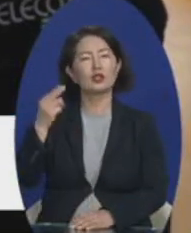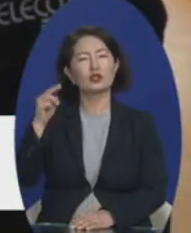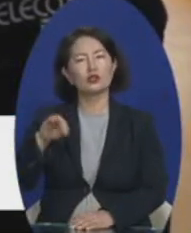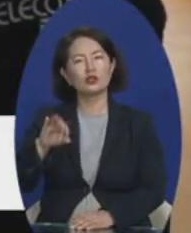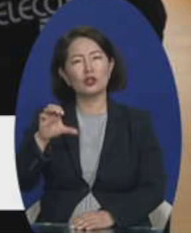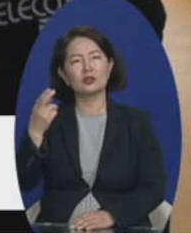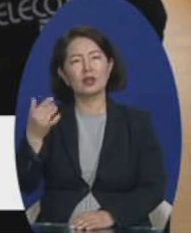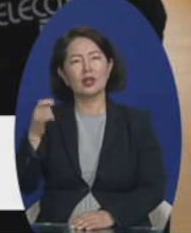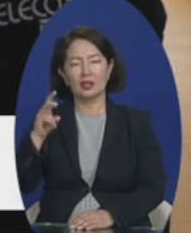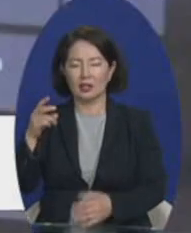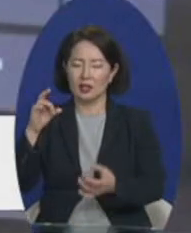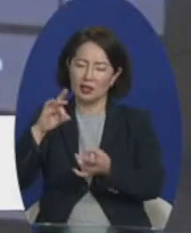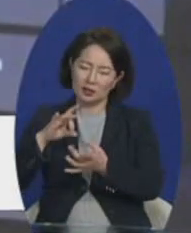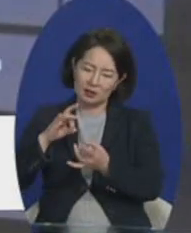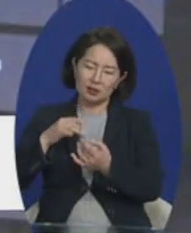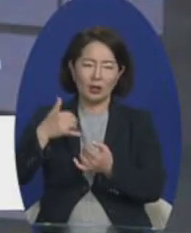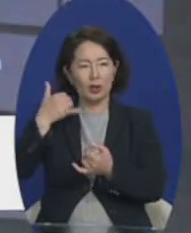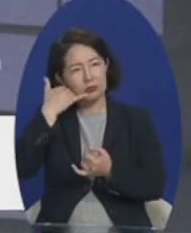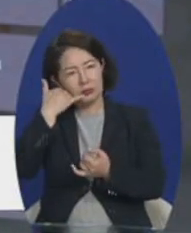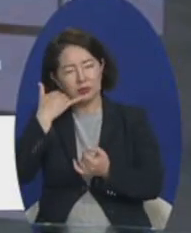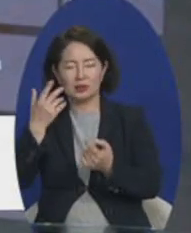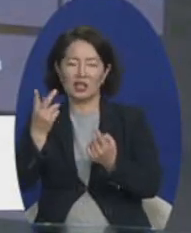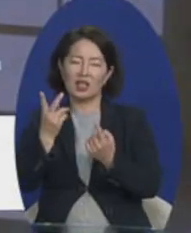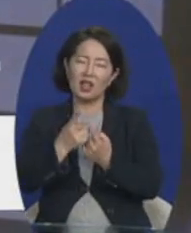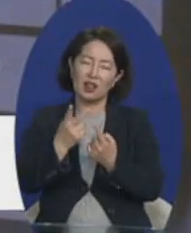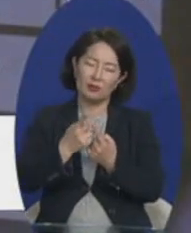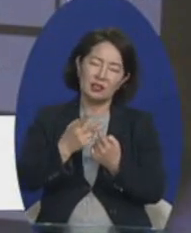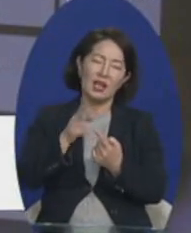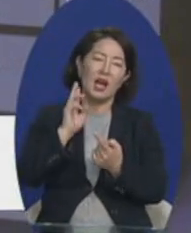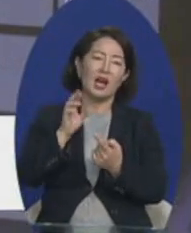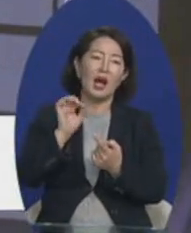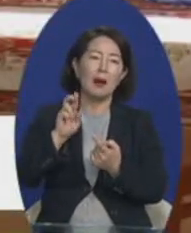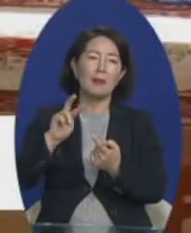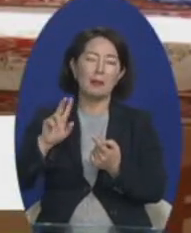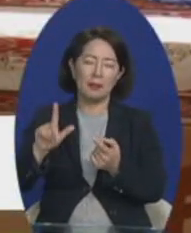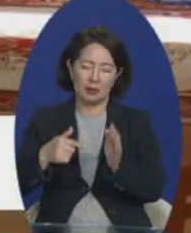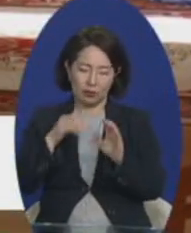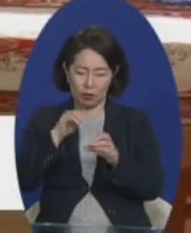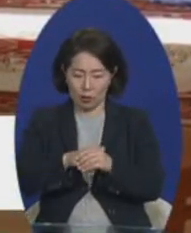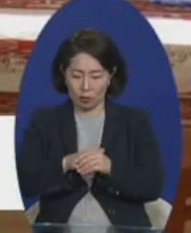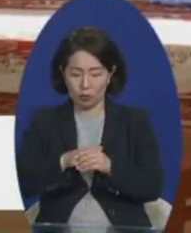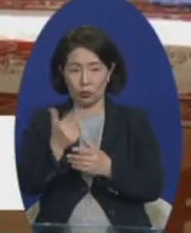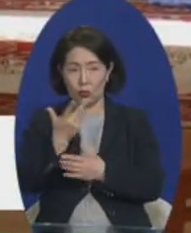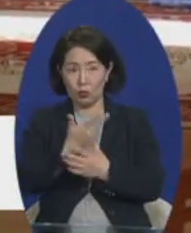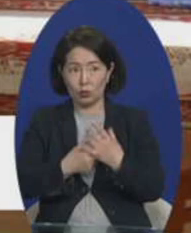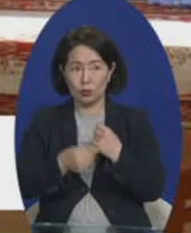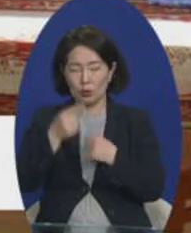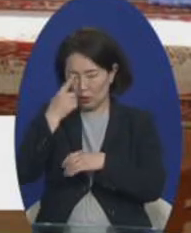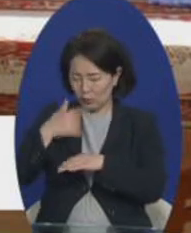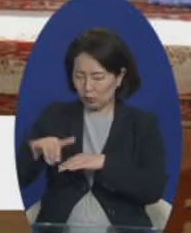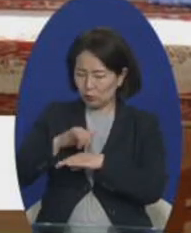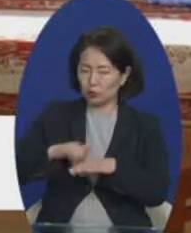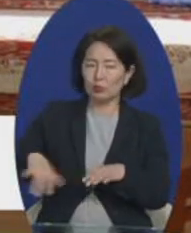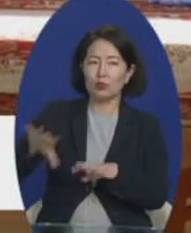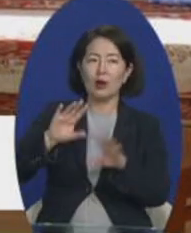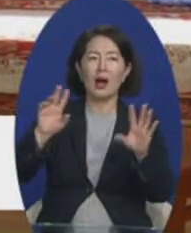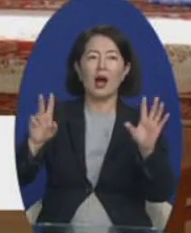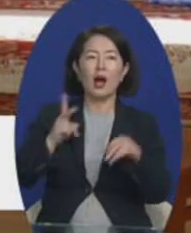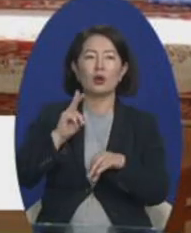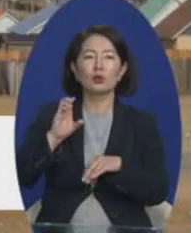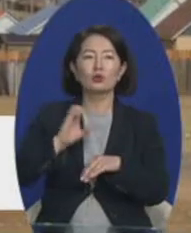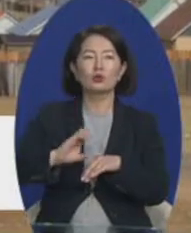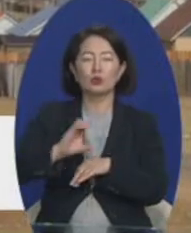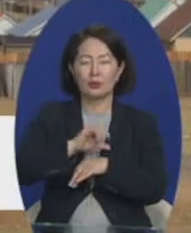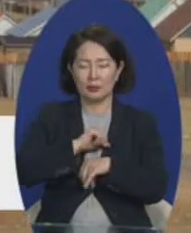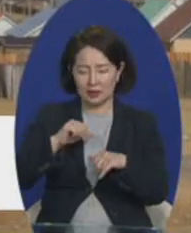суманд интернет, суурин утас, кабелийн телевиз гэсэн гурвалсан үйлчилгээ нэвтрснээр улсын хэмжээнд нийт 12 сумын иргэд уг